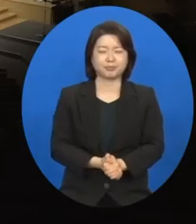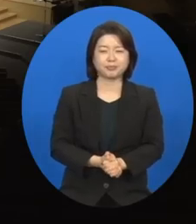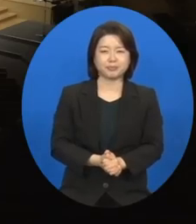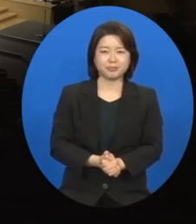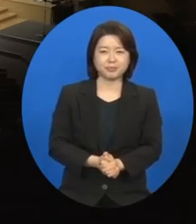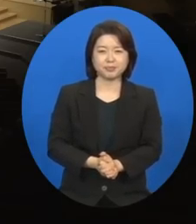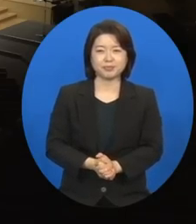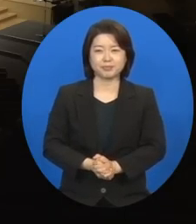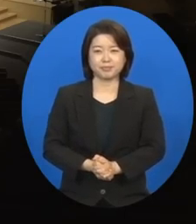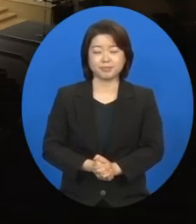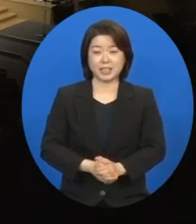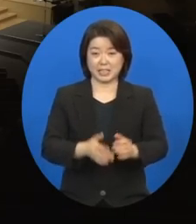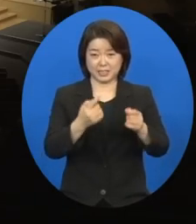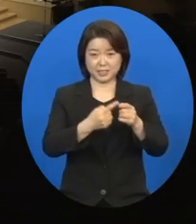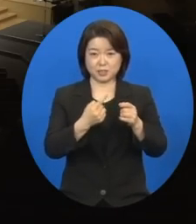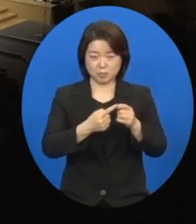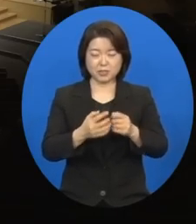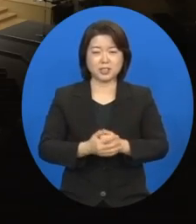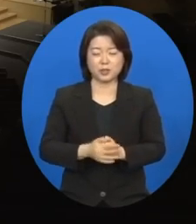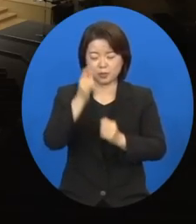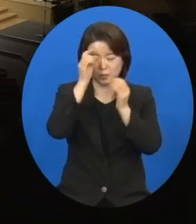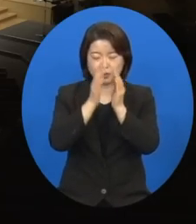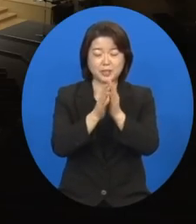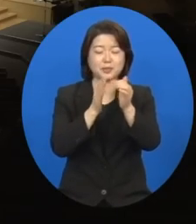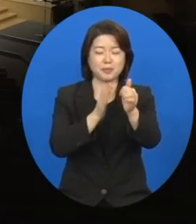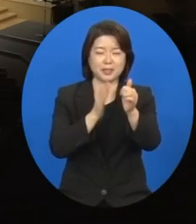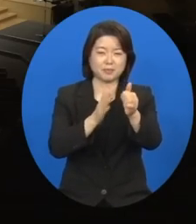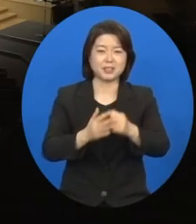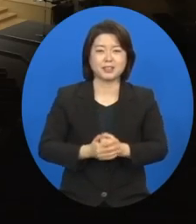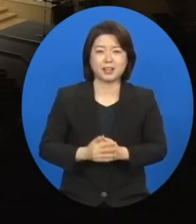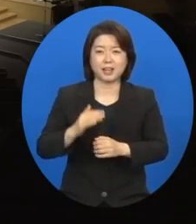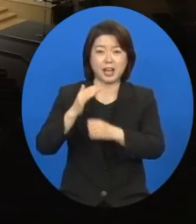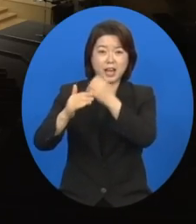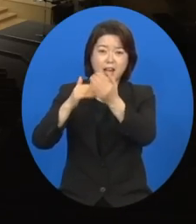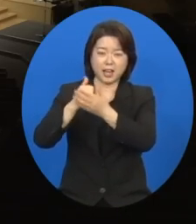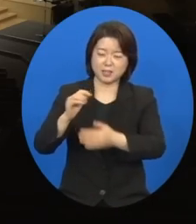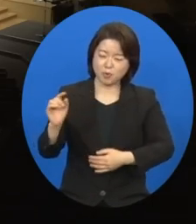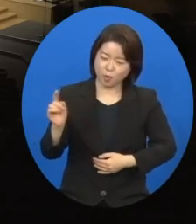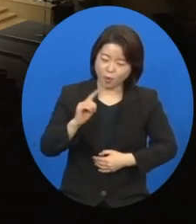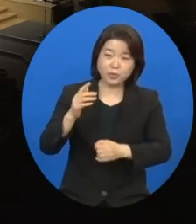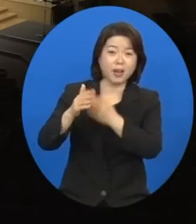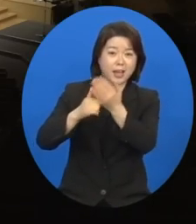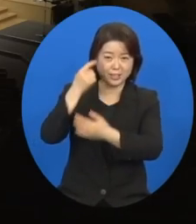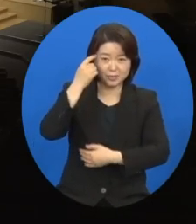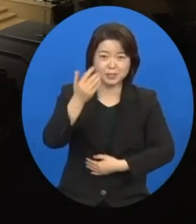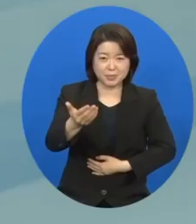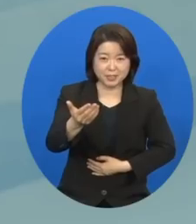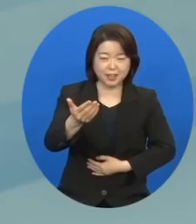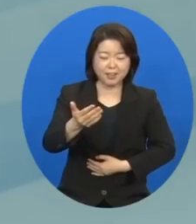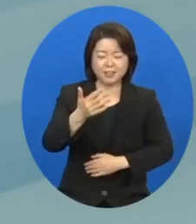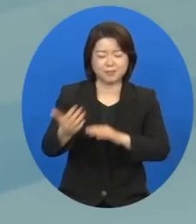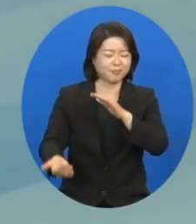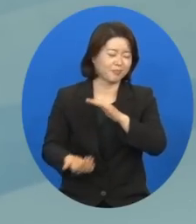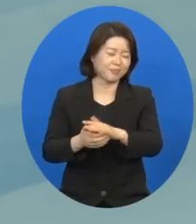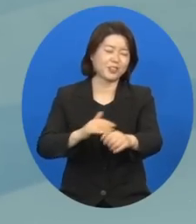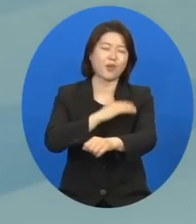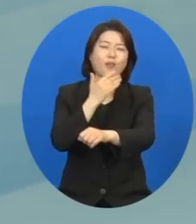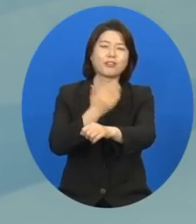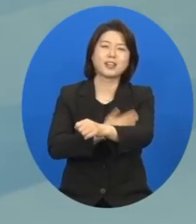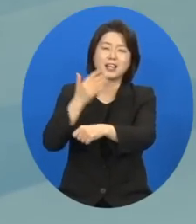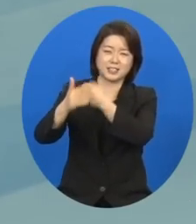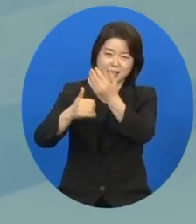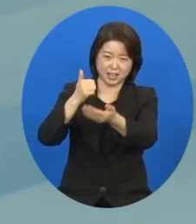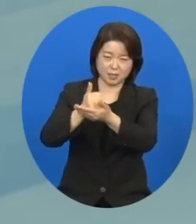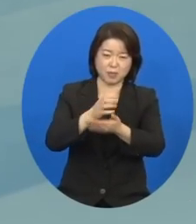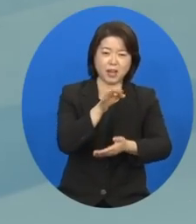아멘. 우리 첫 번째로 기도하겠습니다. 우리 하나님은 어떠한 하나님이시죠? 전능한 하나님